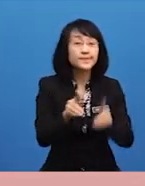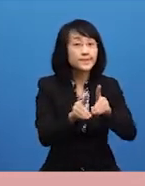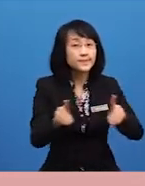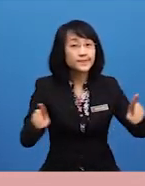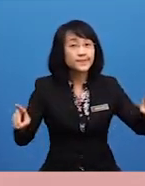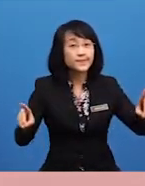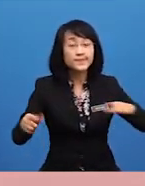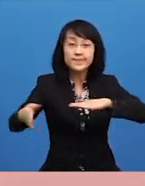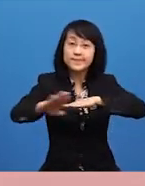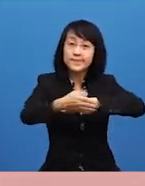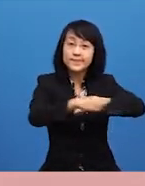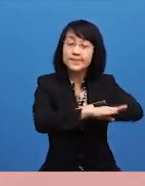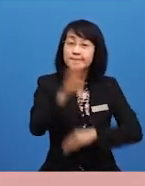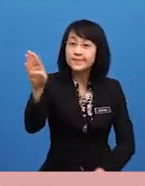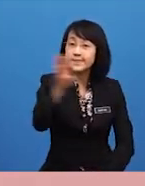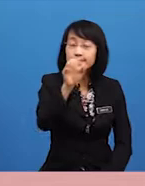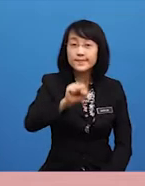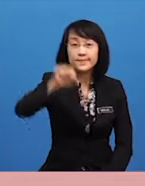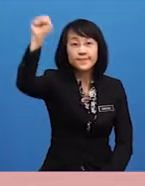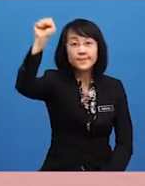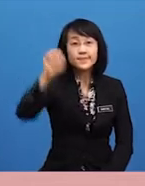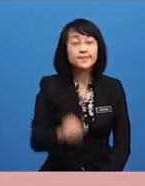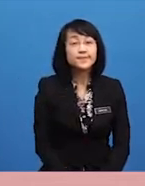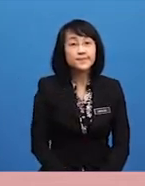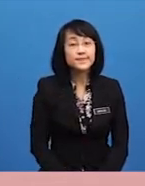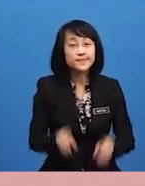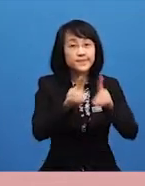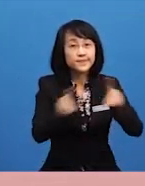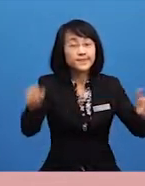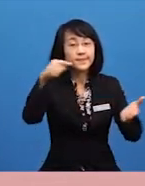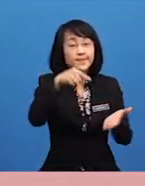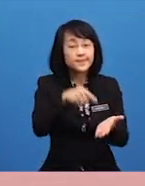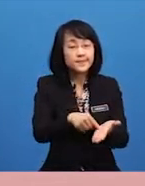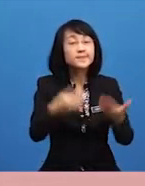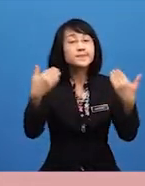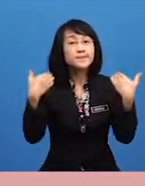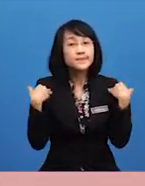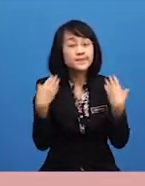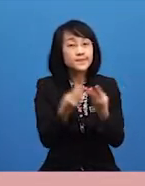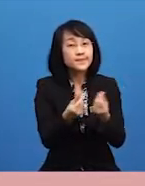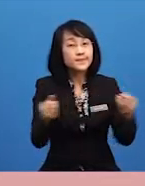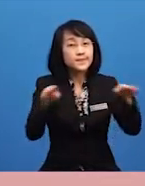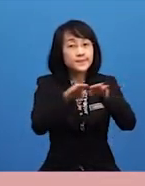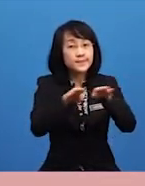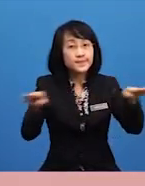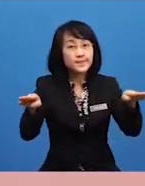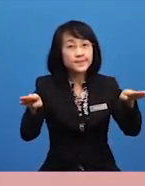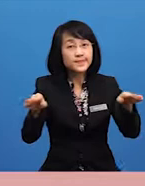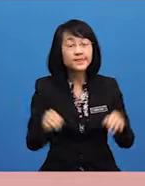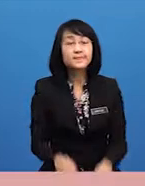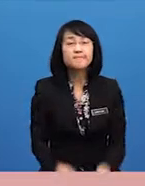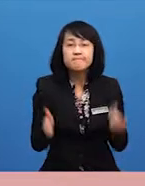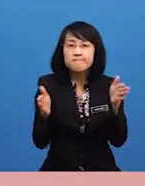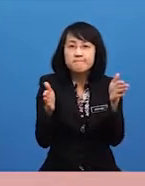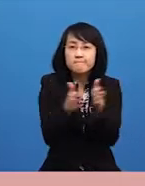dataran pantai barat Sabah. Dataran ini mempunyai tanah pamah yang agak